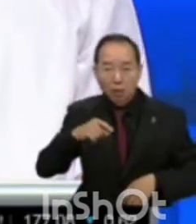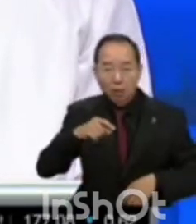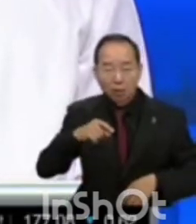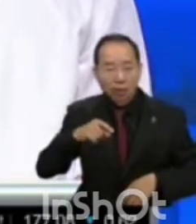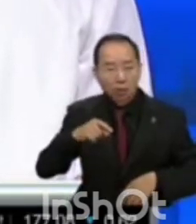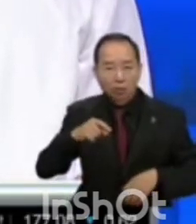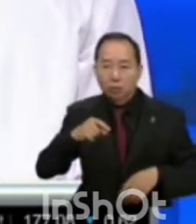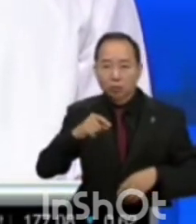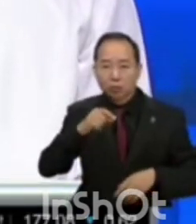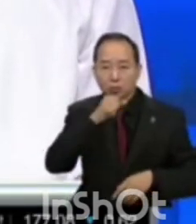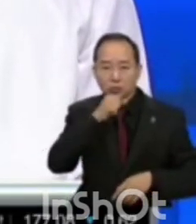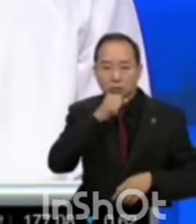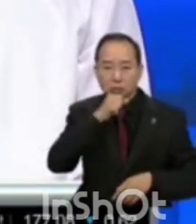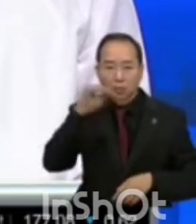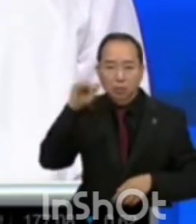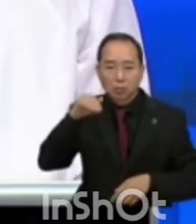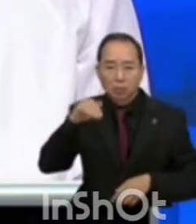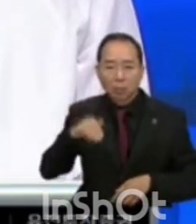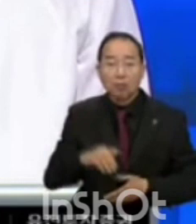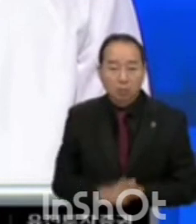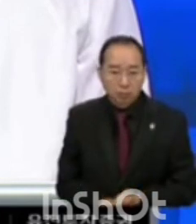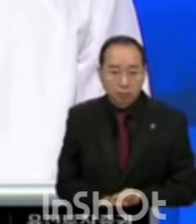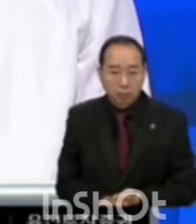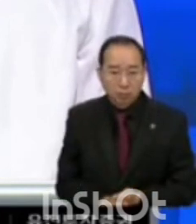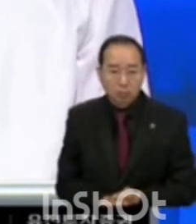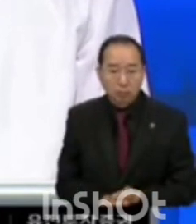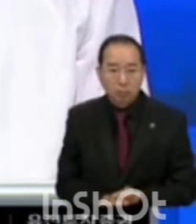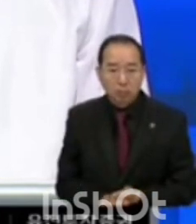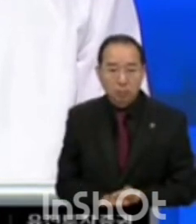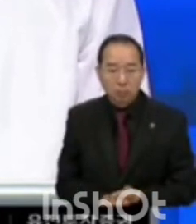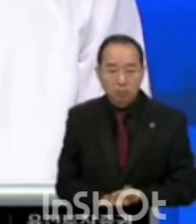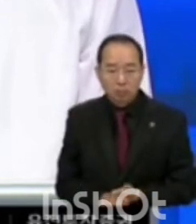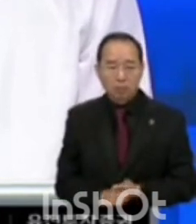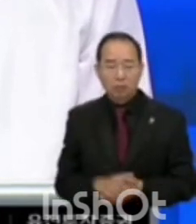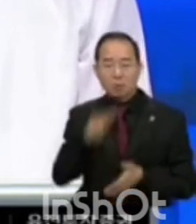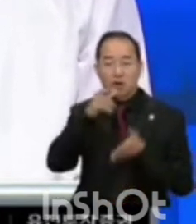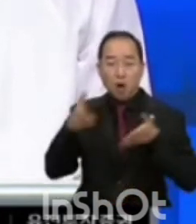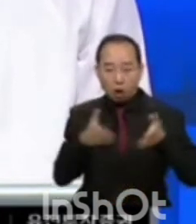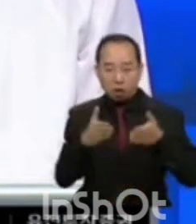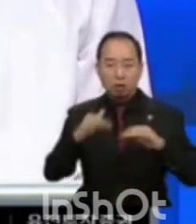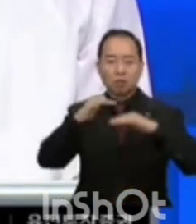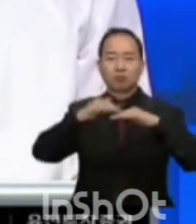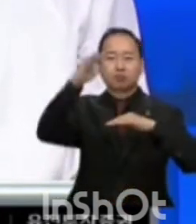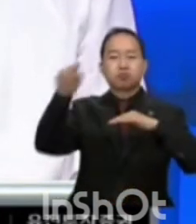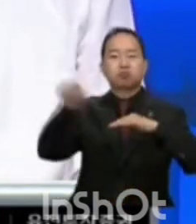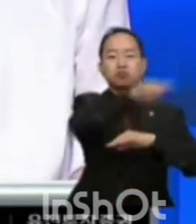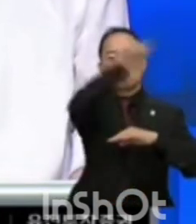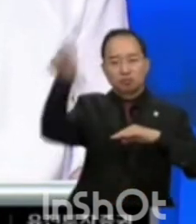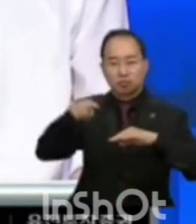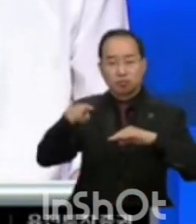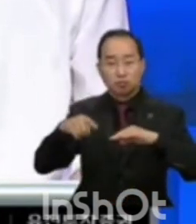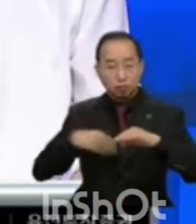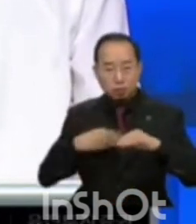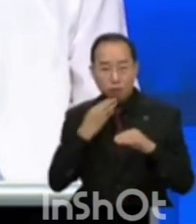필요해졌다. 그리고 서울을 거쳐서 왕래하는 분들의 입장에서는 2시간 정도 이동을